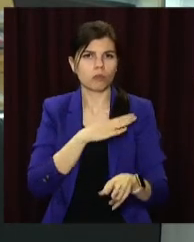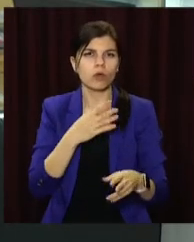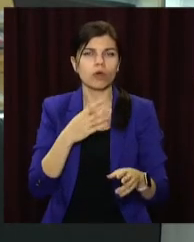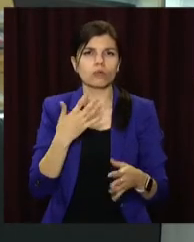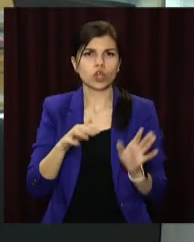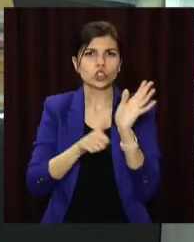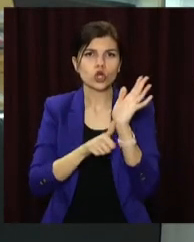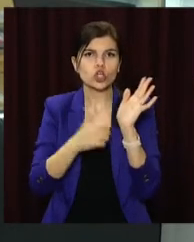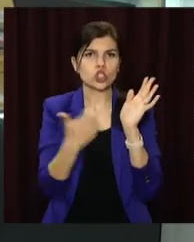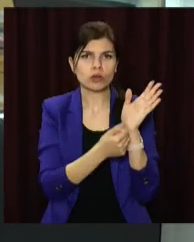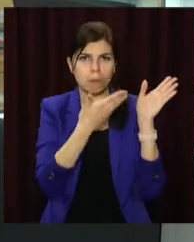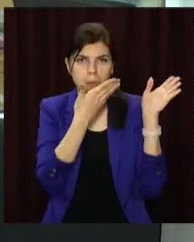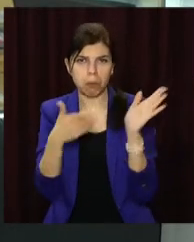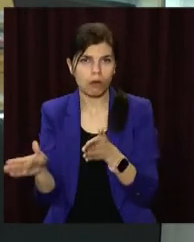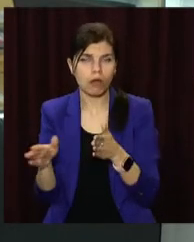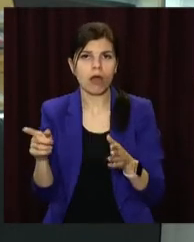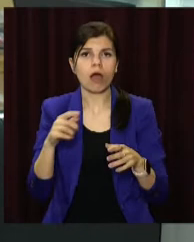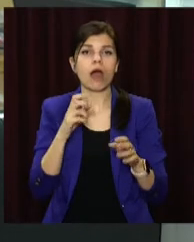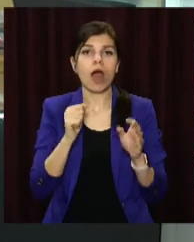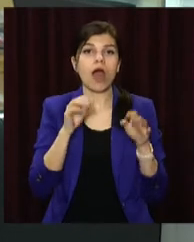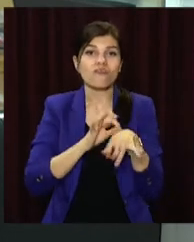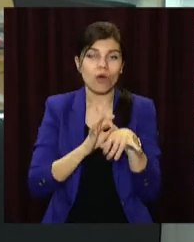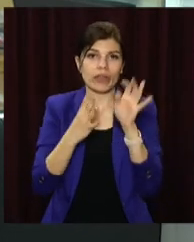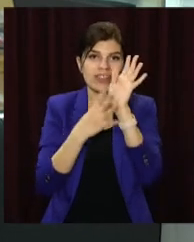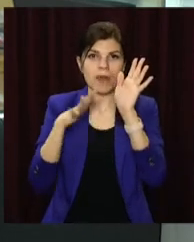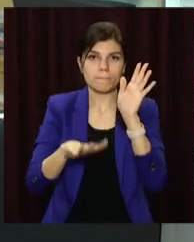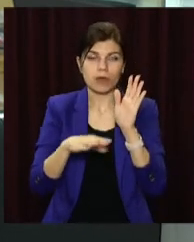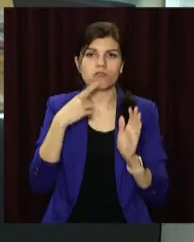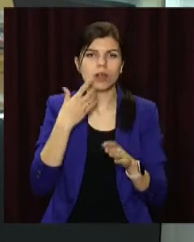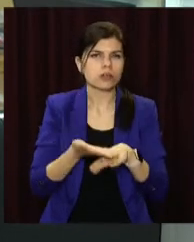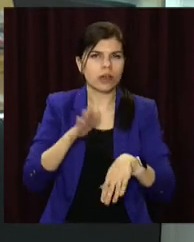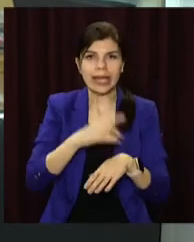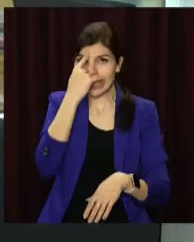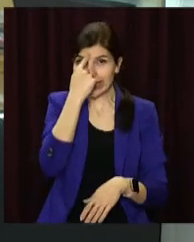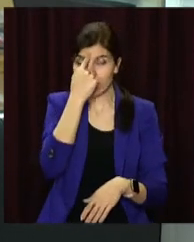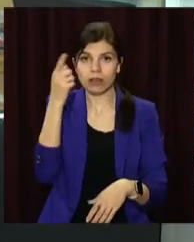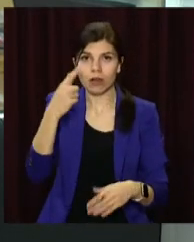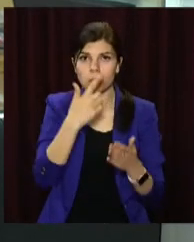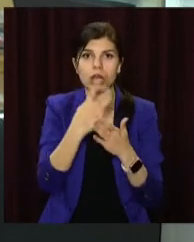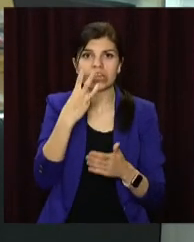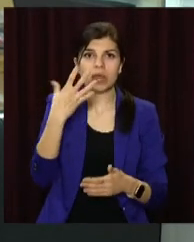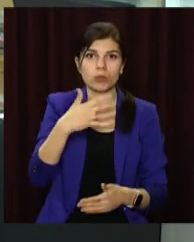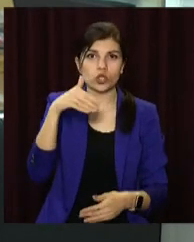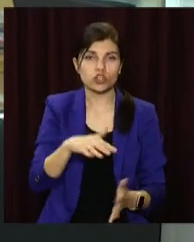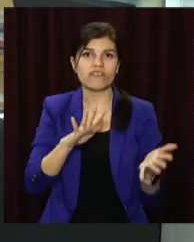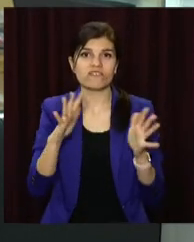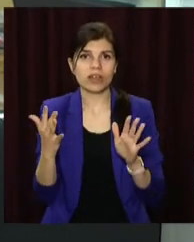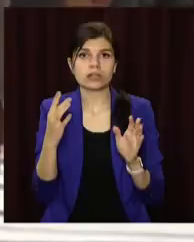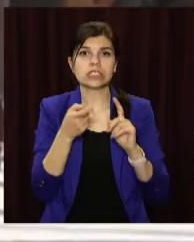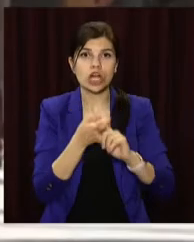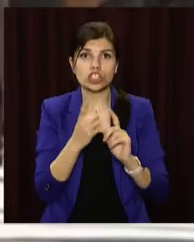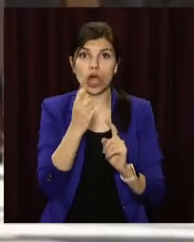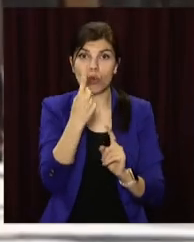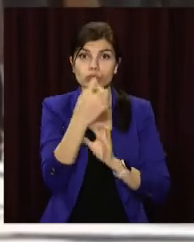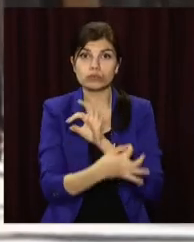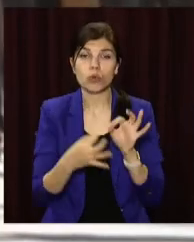6-й тиждень поспіль, а захворюваність – 9-й. Складна ситуація в Індії. Там реєструють понад 350 тисяч нових випадків зараження за